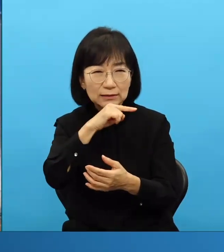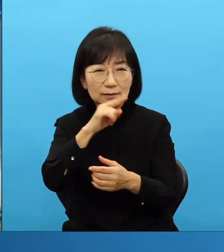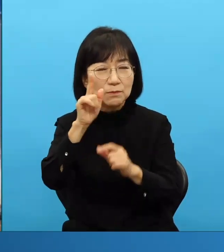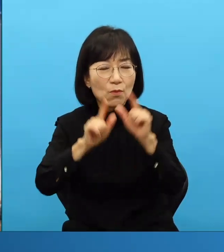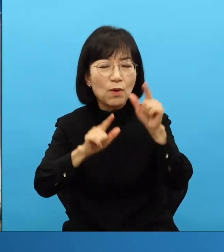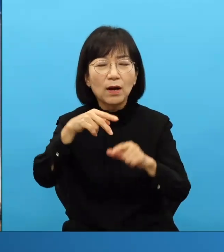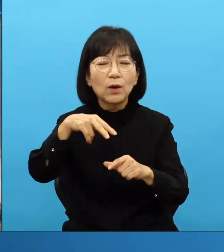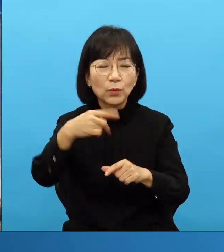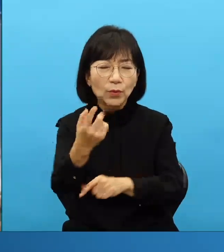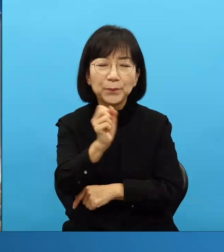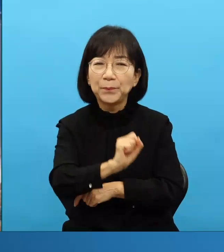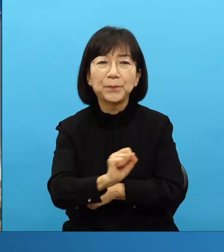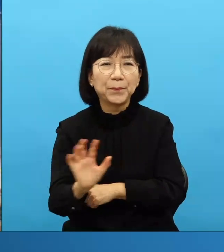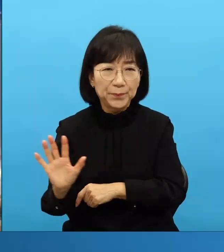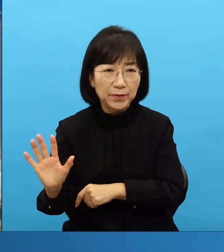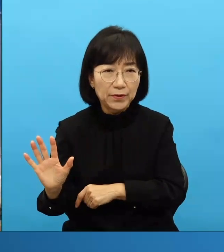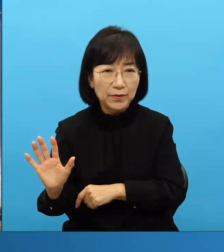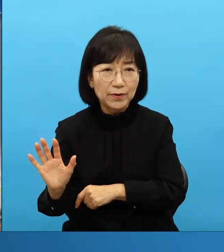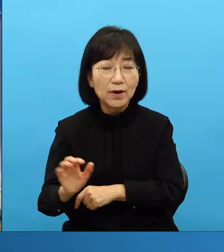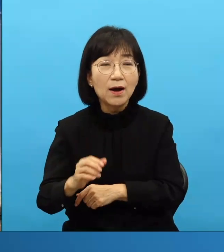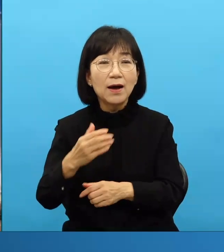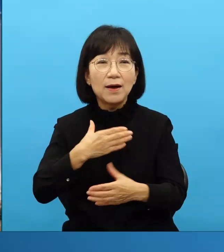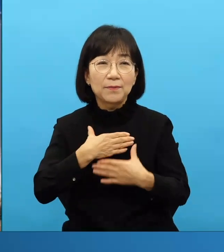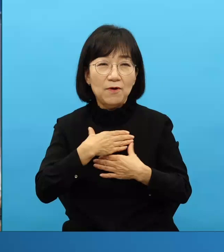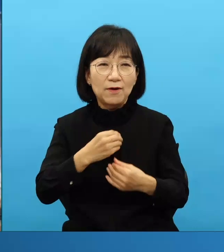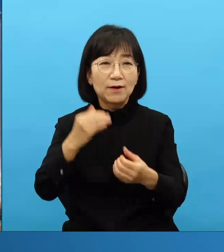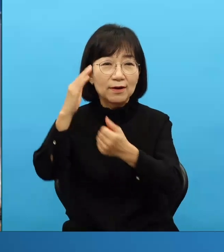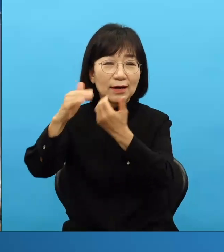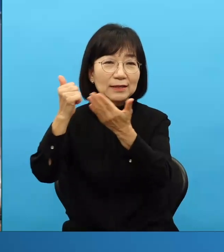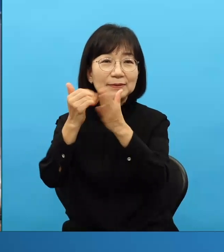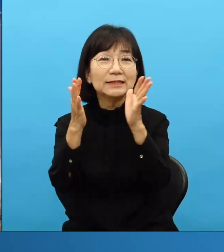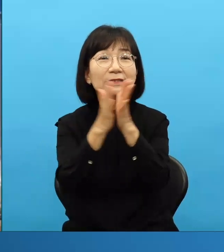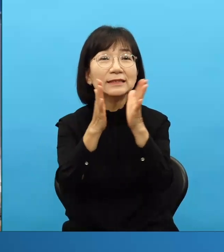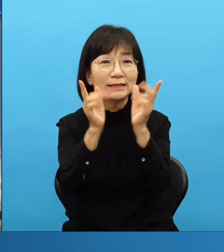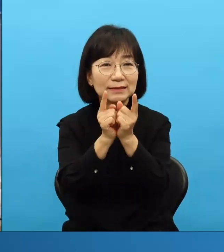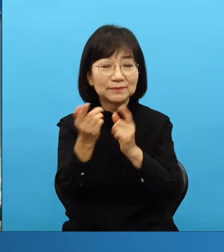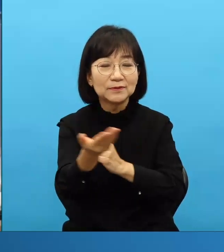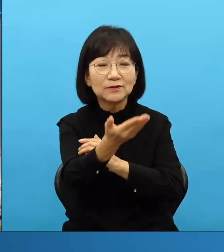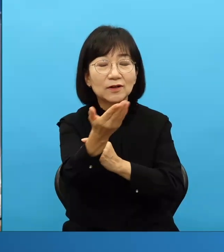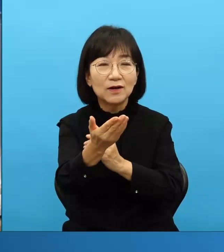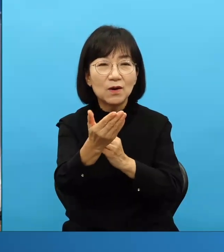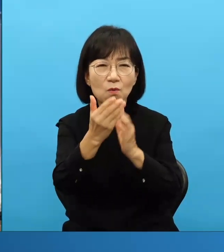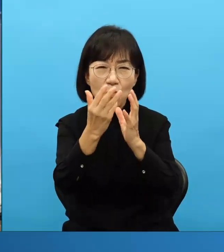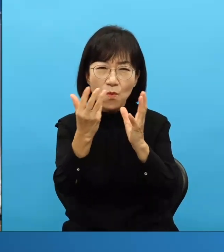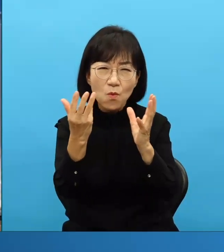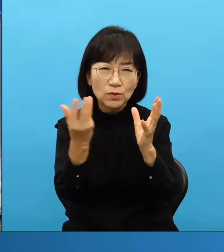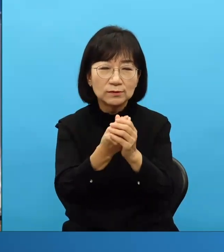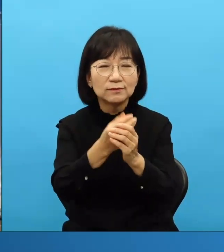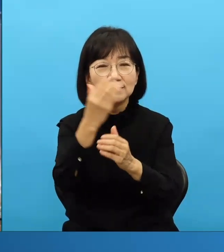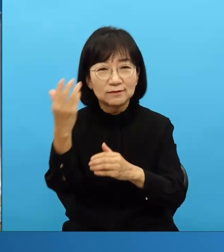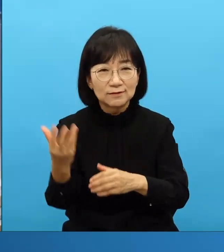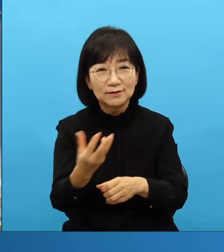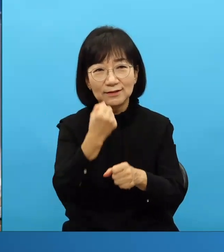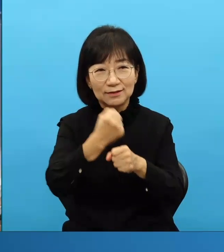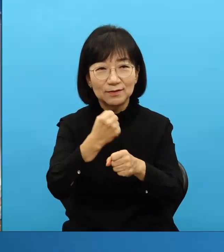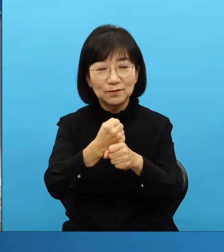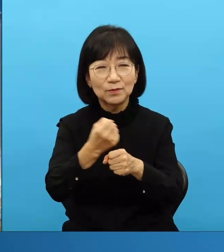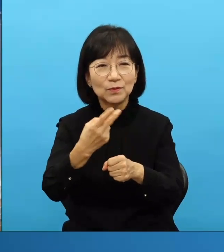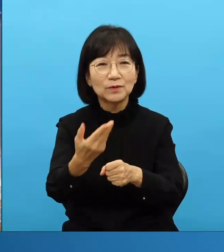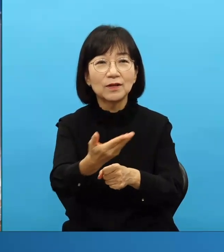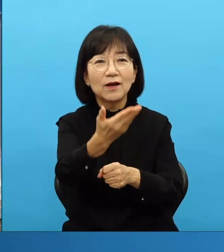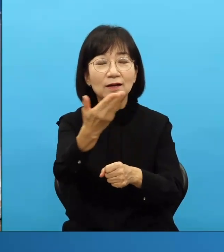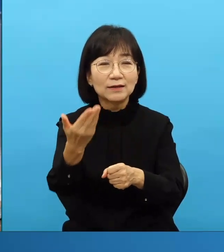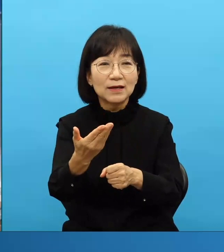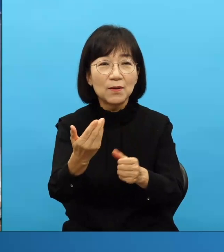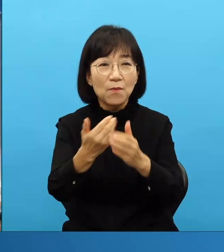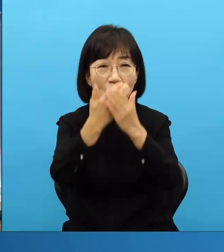어떤 모양이라도 버리라. 평강의 하나님이 친히 너희를 온전히 거룩하게 하시고